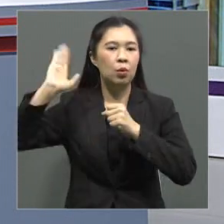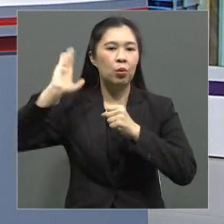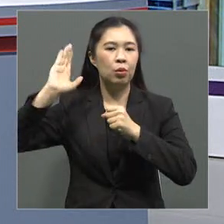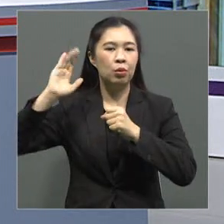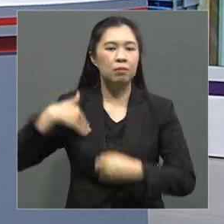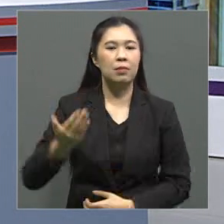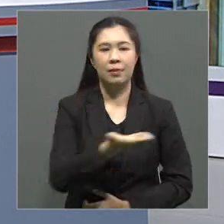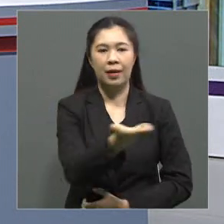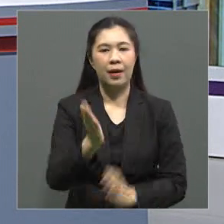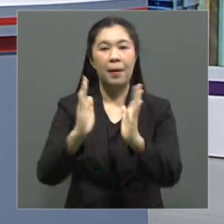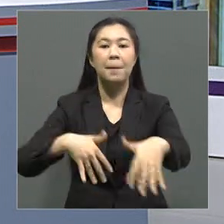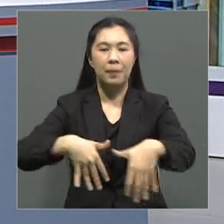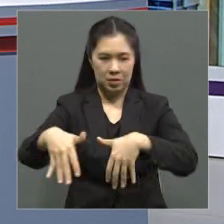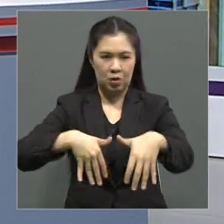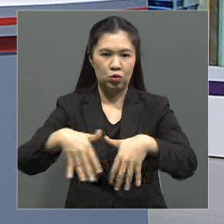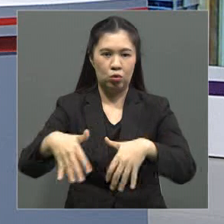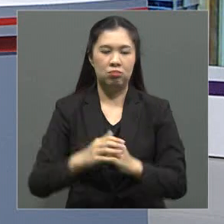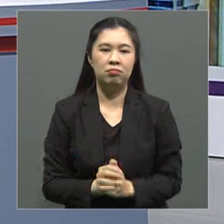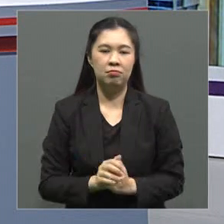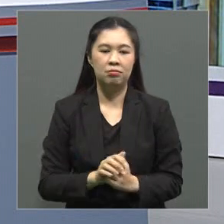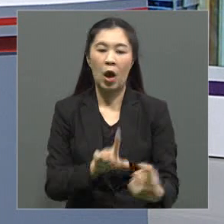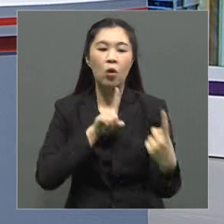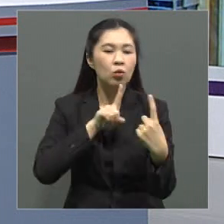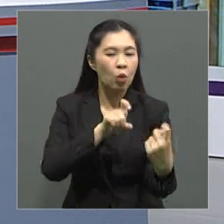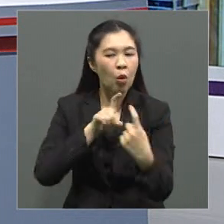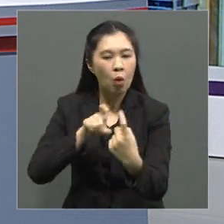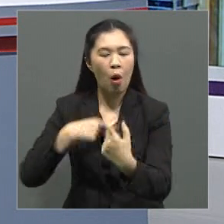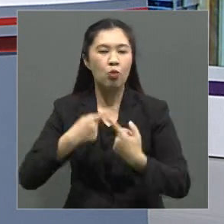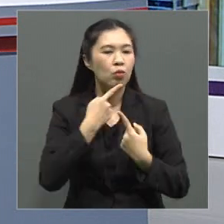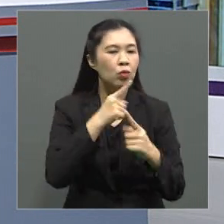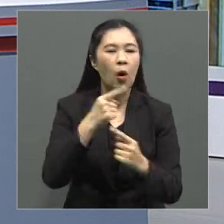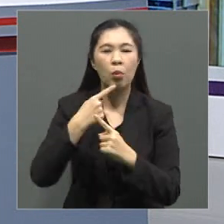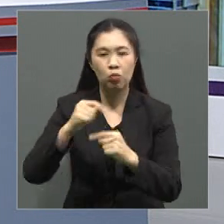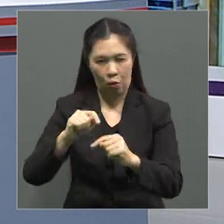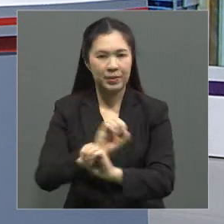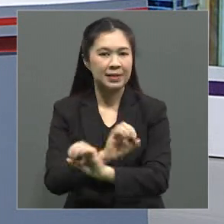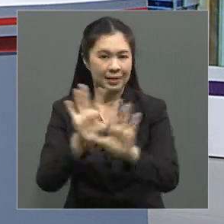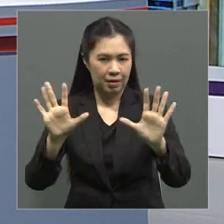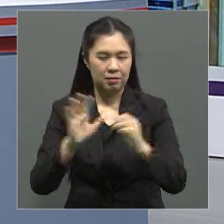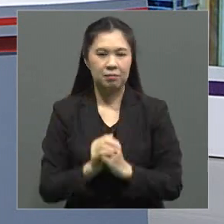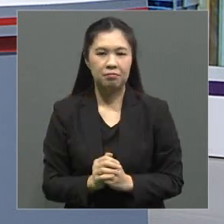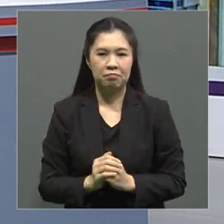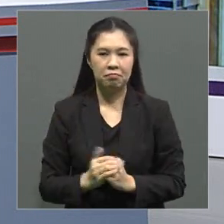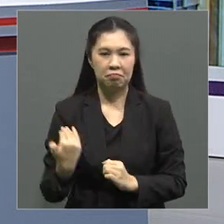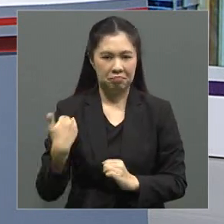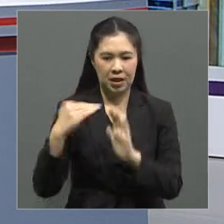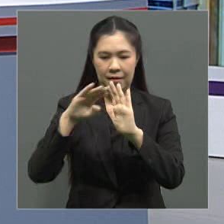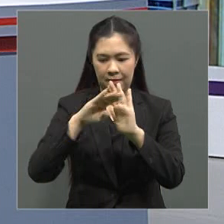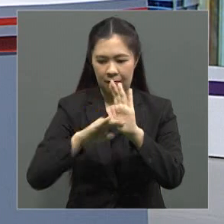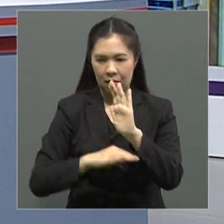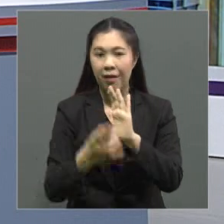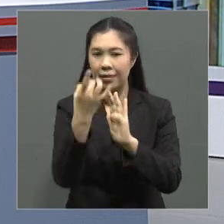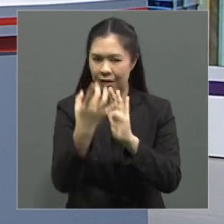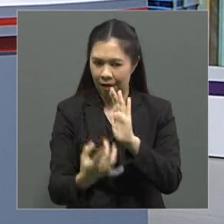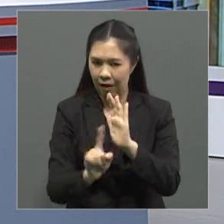ประชาชนได้รับทราบด้วยนะคะนั่นไงต้องตอบคำถามสังคมแล้วก็สื่อมวลชนให้ได้ด้วยว่าเหตุการณ์ดังกล่าวนั้นเกิดขึ้นอย่างไร